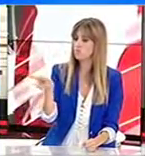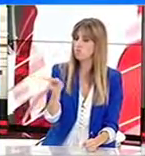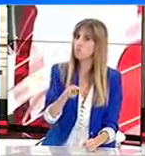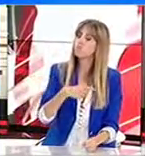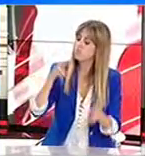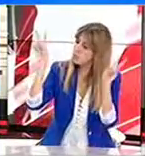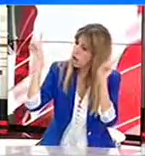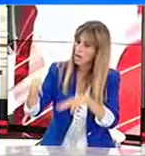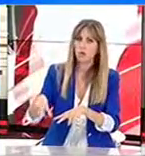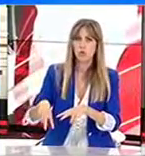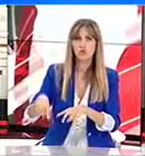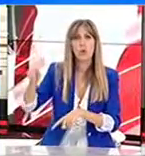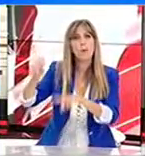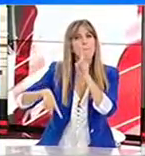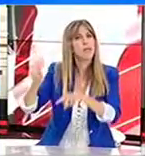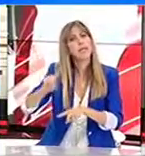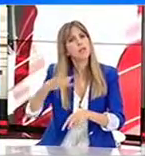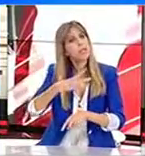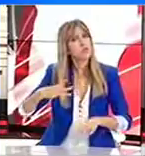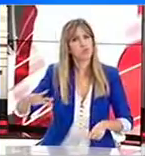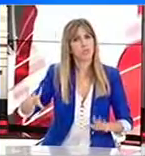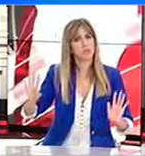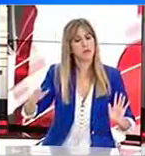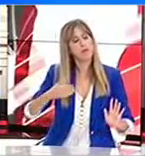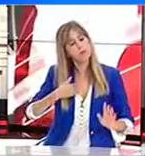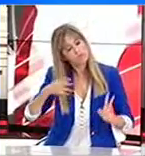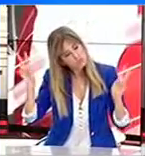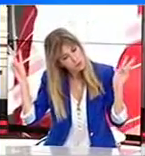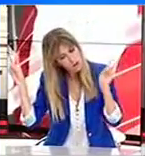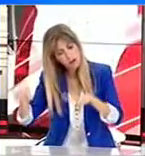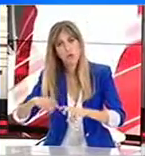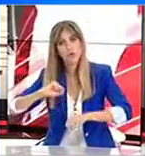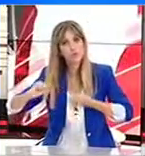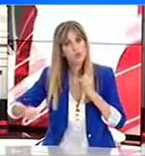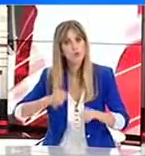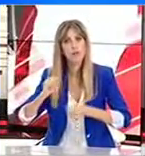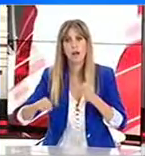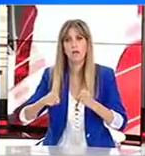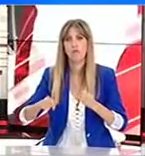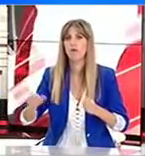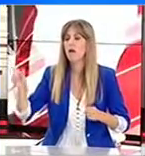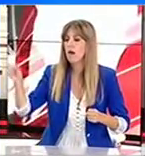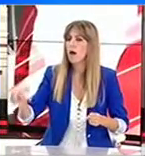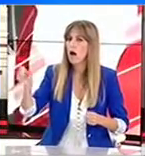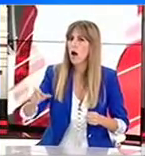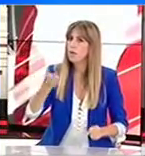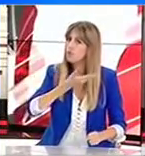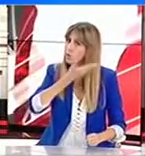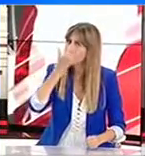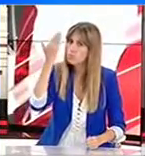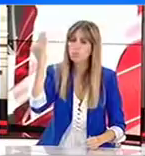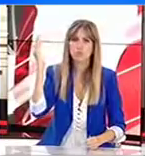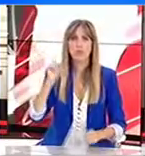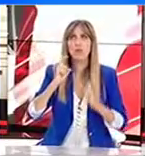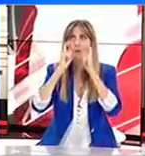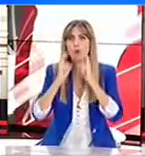που προέρχονται από τον ευρύτερο χώρο της κεντροαριστεράς, αλλά ενδεχομένως και κάποιοι έντιμοι άνθρωποι, ικανοί άνθρωποι που μπορεί